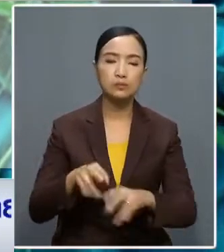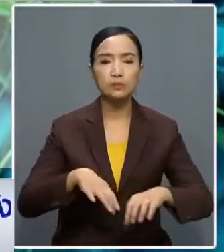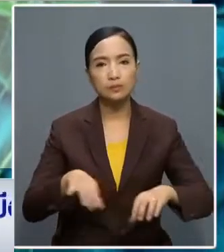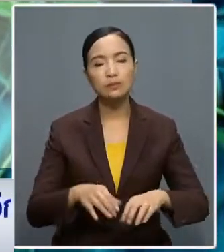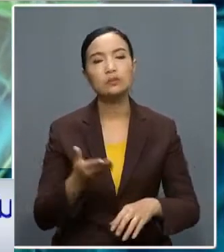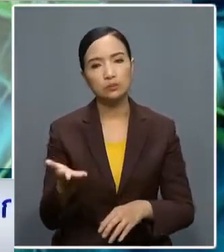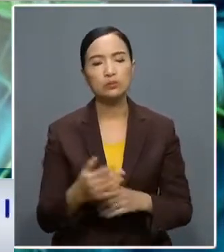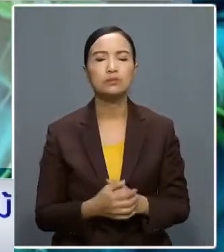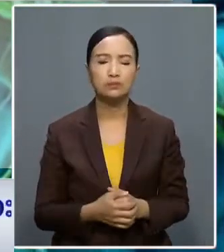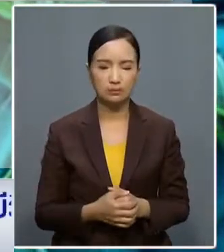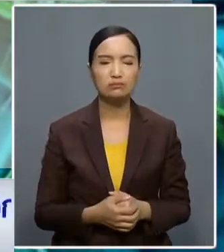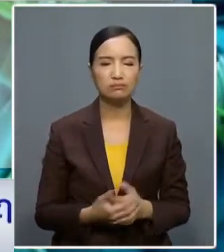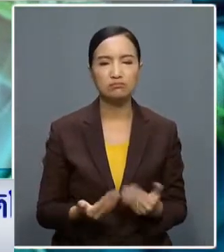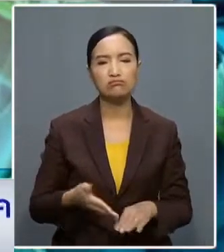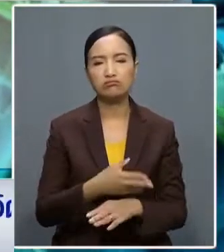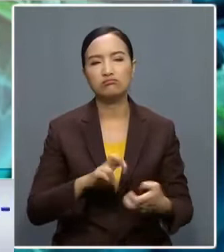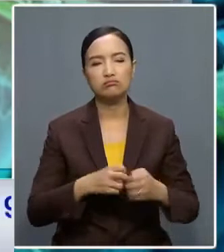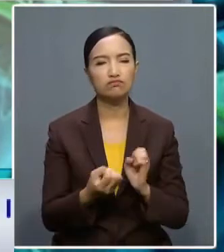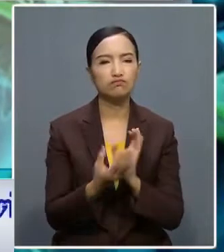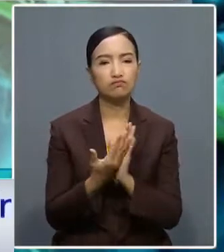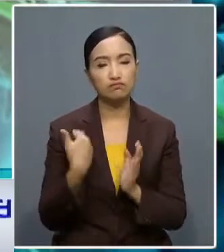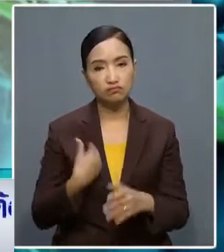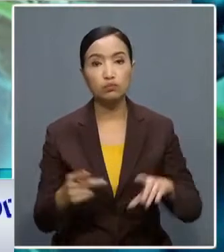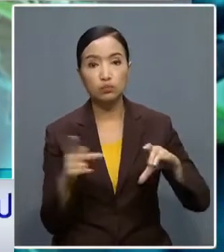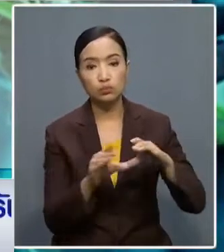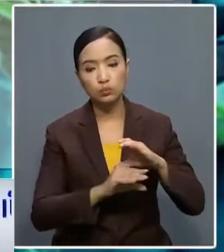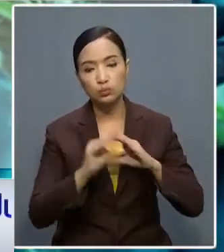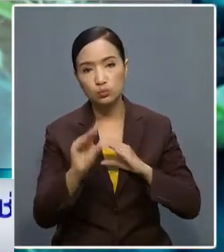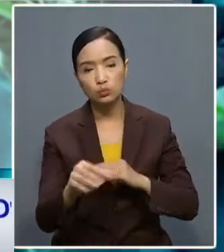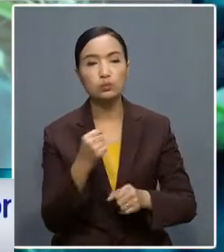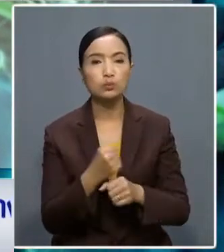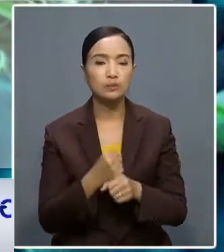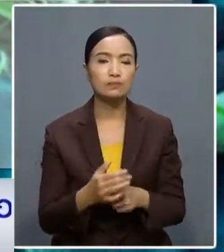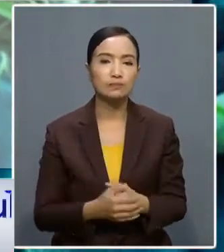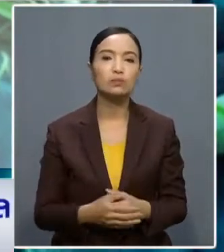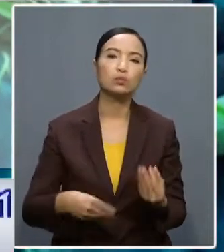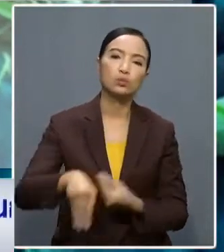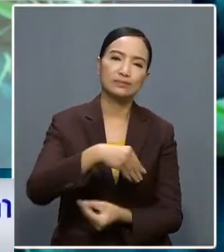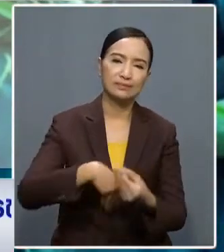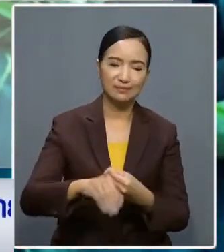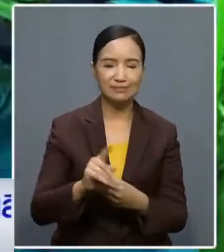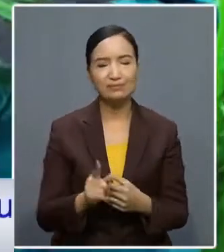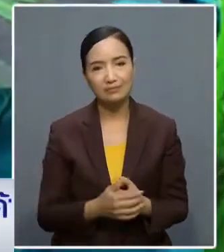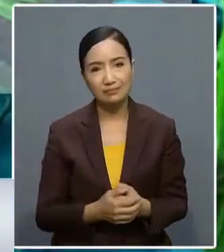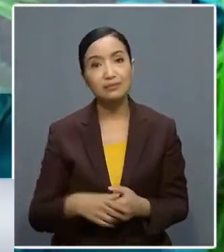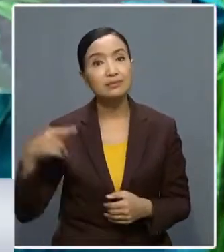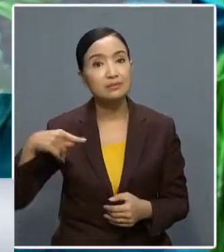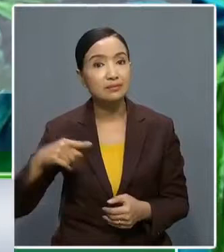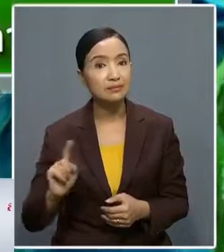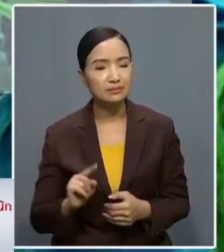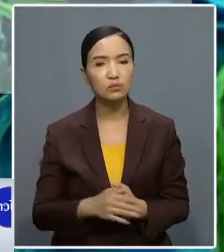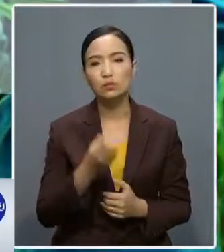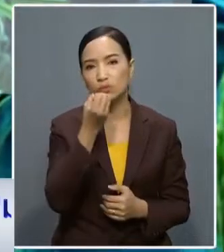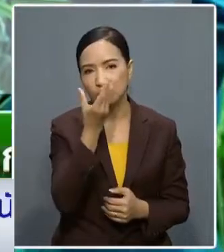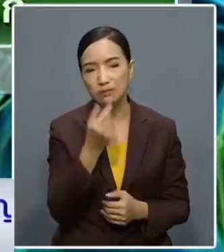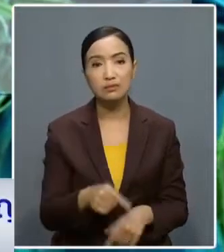กิจเพื่อลดผลกระทบที่มันเกิดขึ้นนะครับจะมีทั้งเงินกู้เพื่อเป็นค่าลงทุนถ้าเป็นเงินทุนหมุนเวียนต ั วนี้จะพิเศษคือว่าอัตราดอก